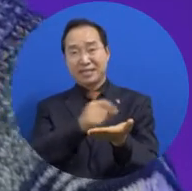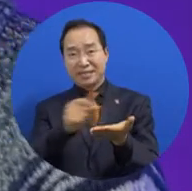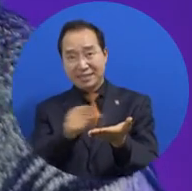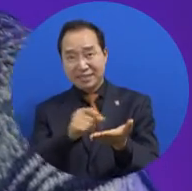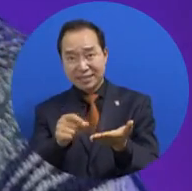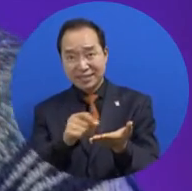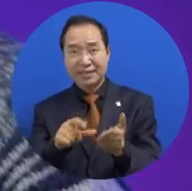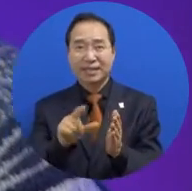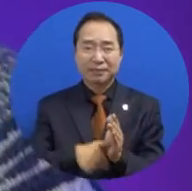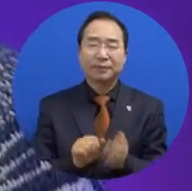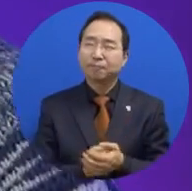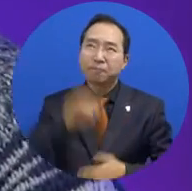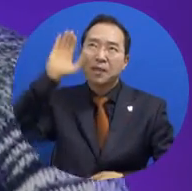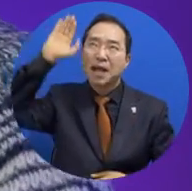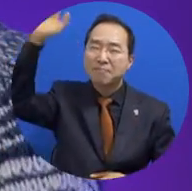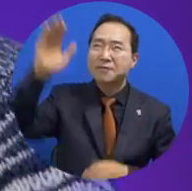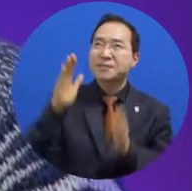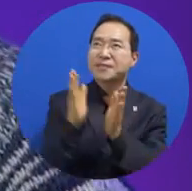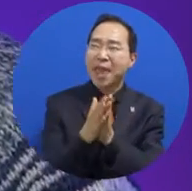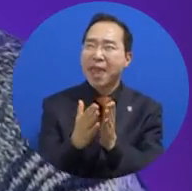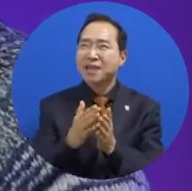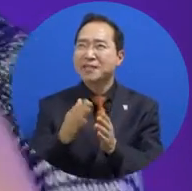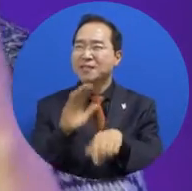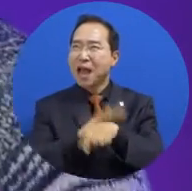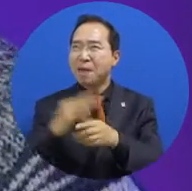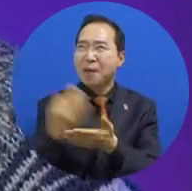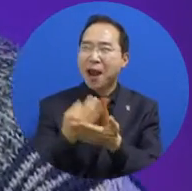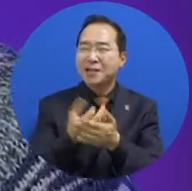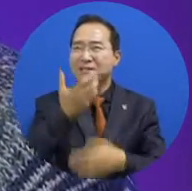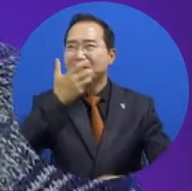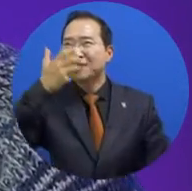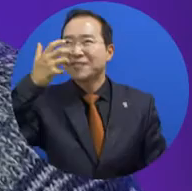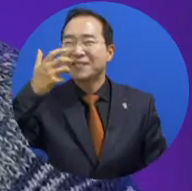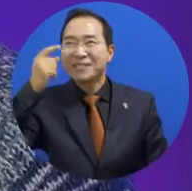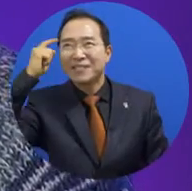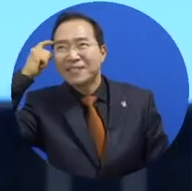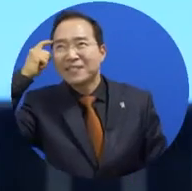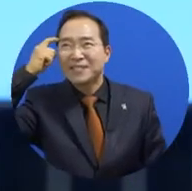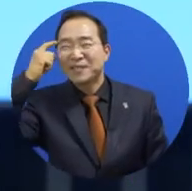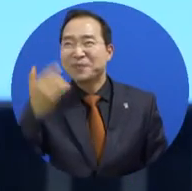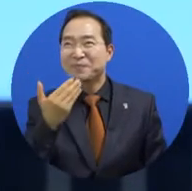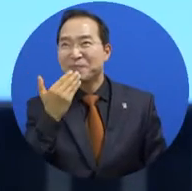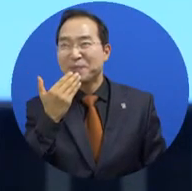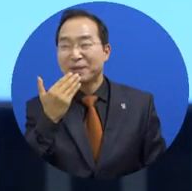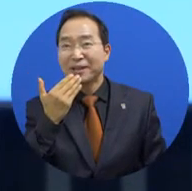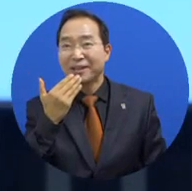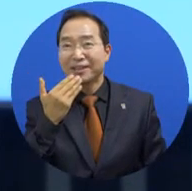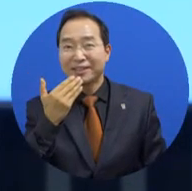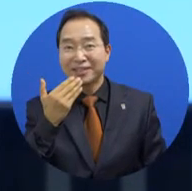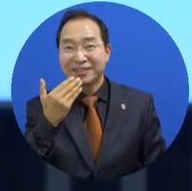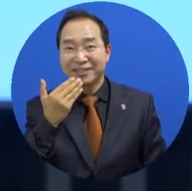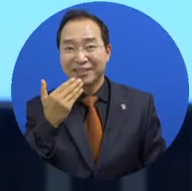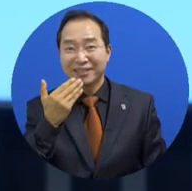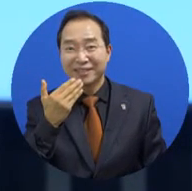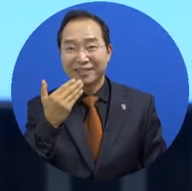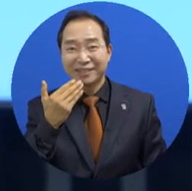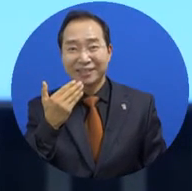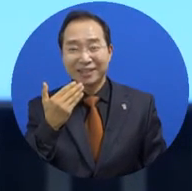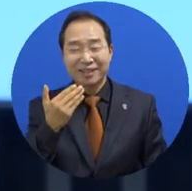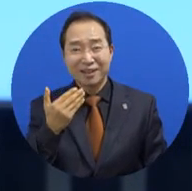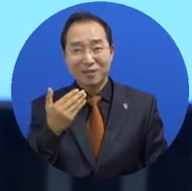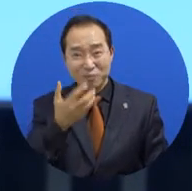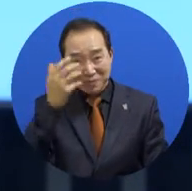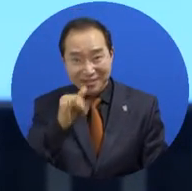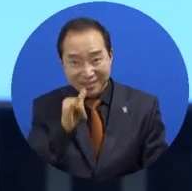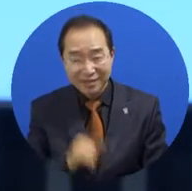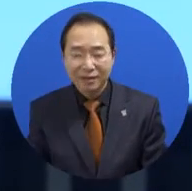이제 글을 쓴다 그러면 뭐 저자가 되고 작가가 되고 막 그래서 뭐 바로 그냥 뭐 베스트셀러를